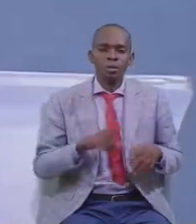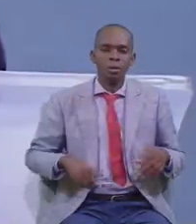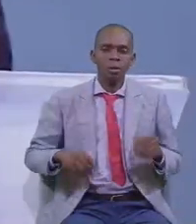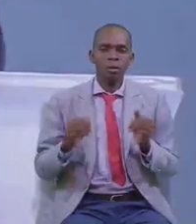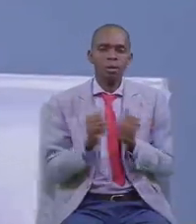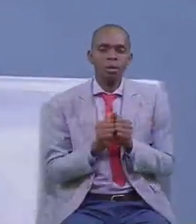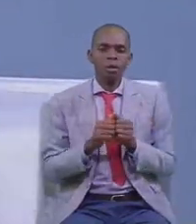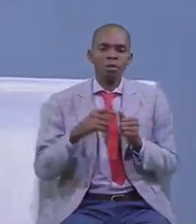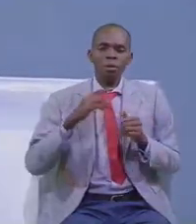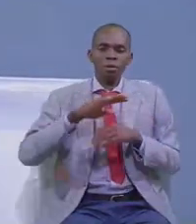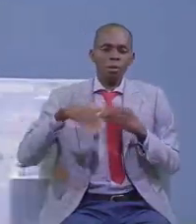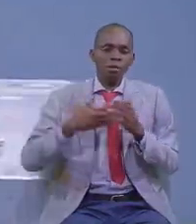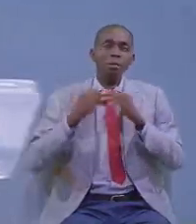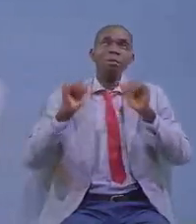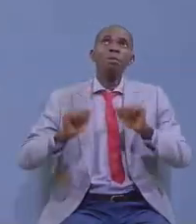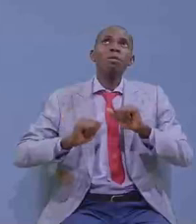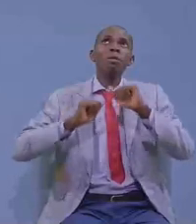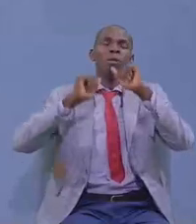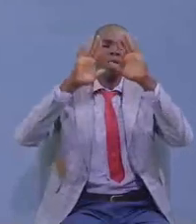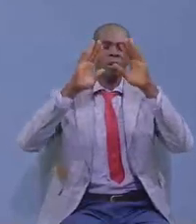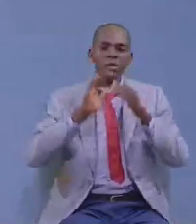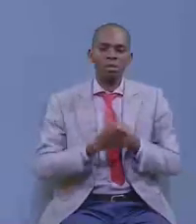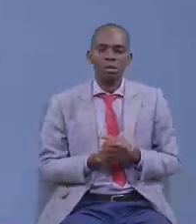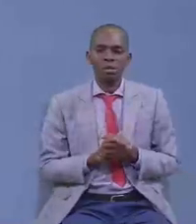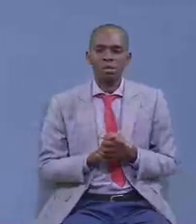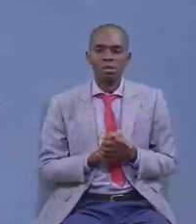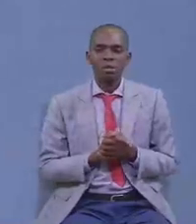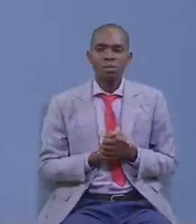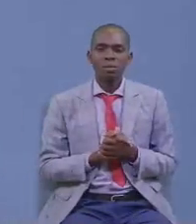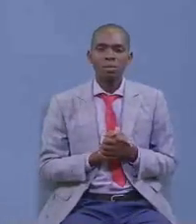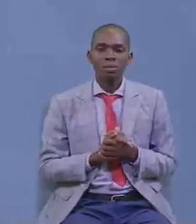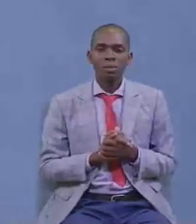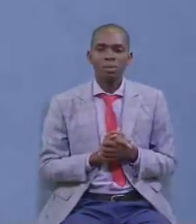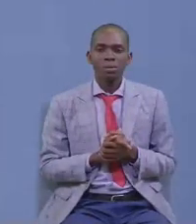Servir le Seigneur de façon positive avec une dédicace ferme.